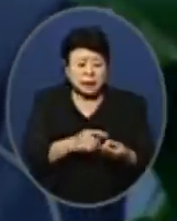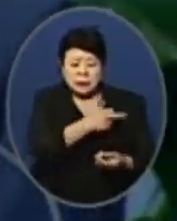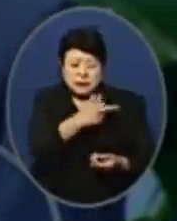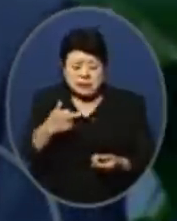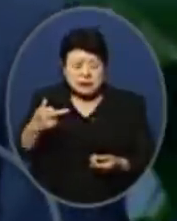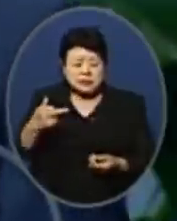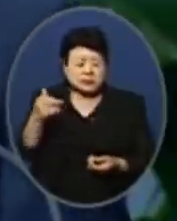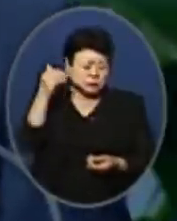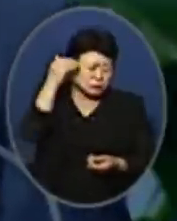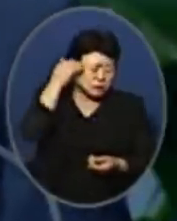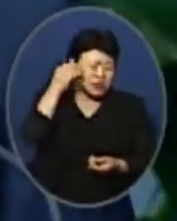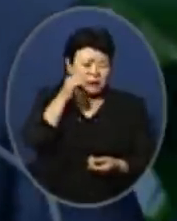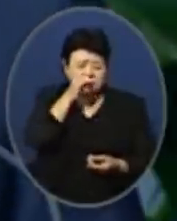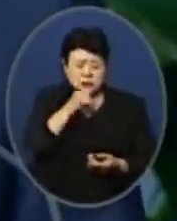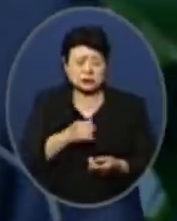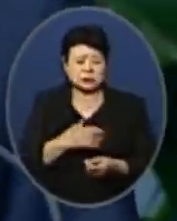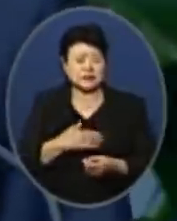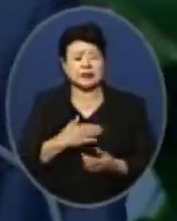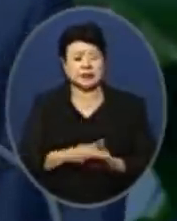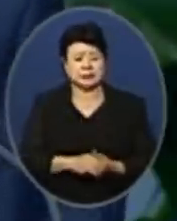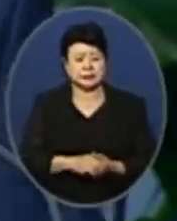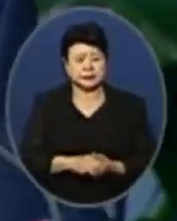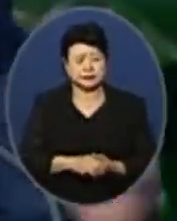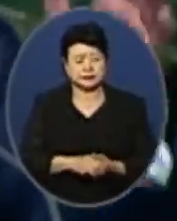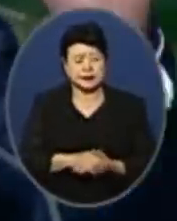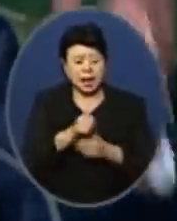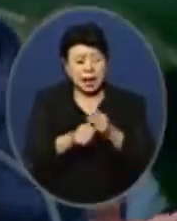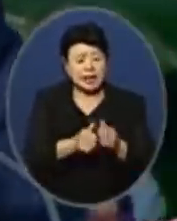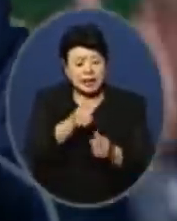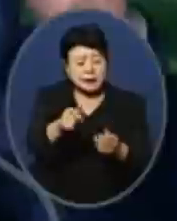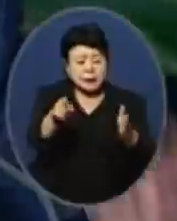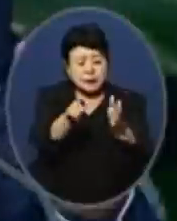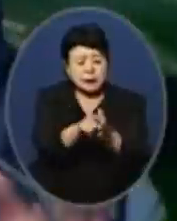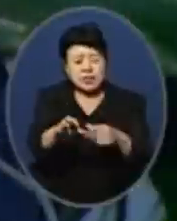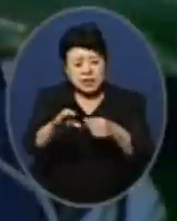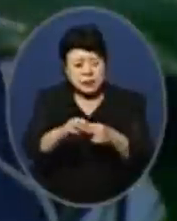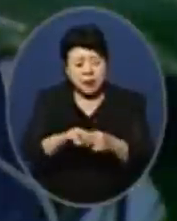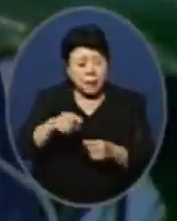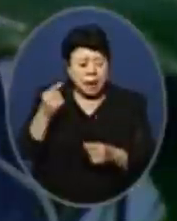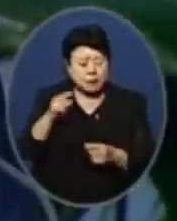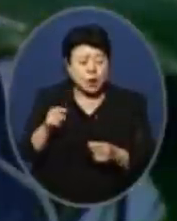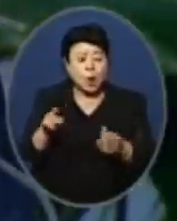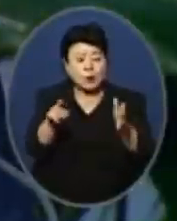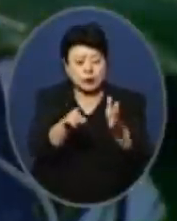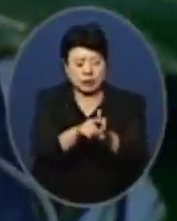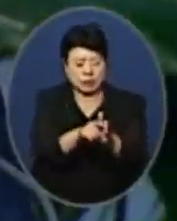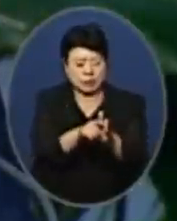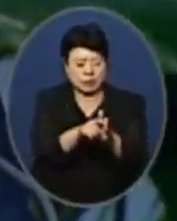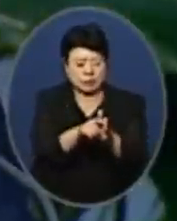커다란 지장을 가지고 있는 줄 믿으시기 바랍니다. 하나님을 믿으려면 100% 믿으세요.